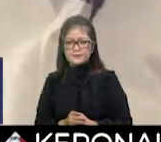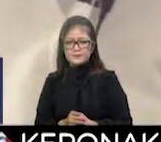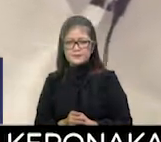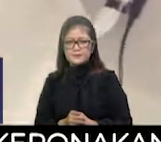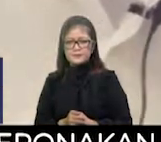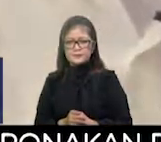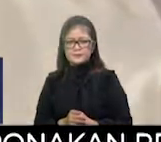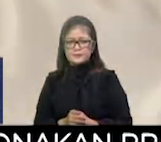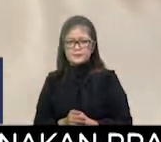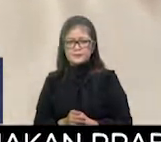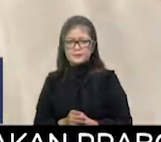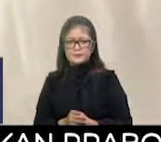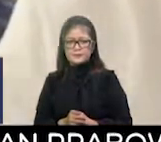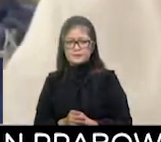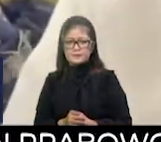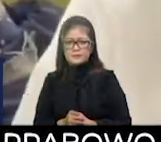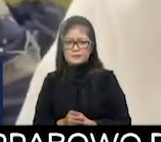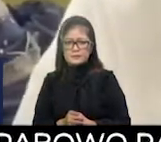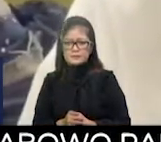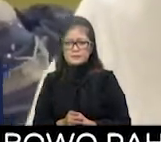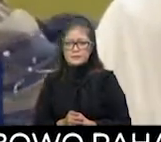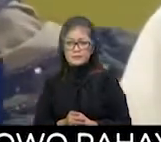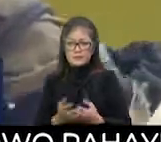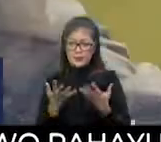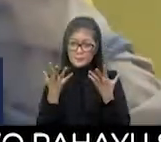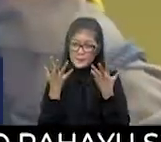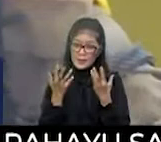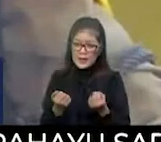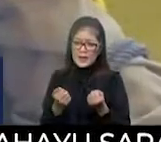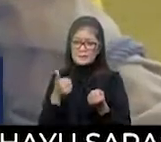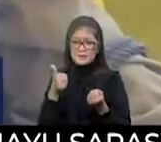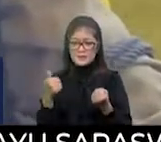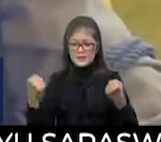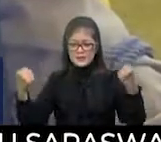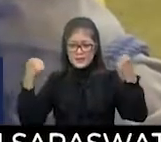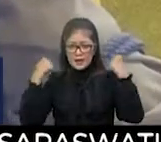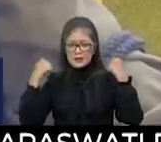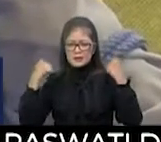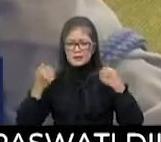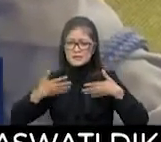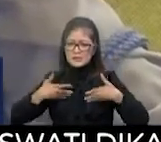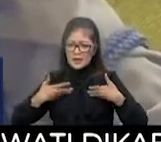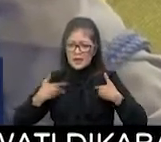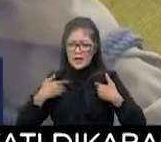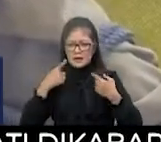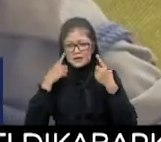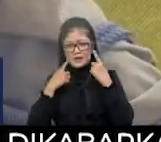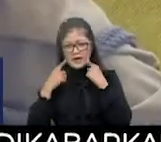Minta anak, supaya anak soleh, supaya anak kasihan orang tua, supaya dapat ini.